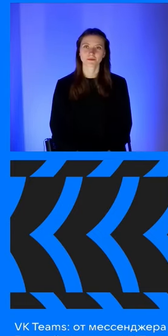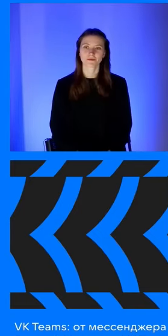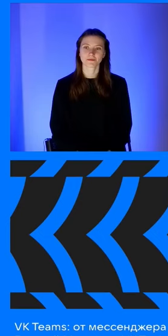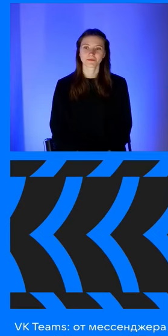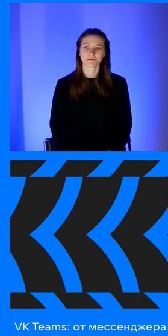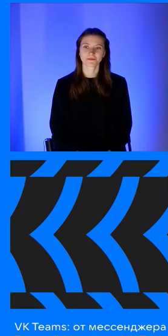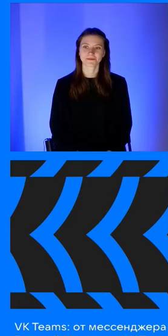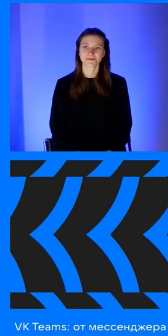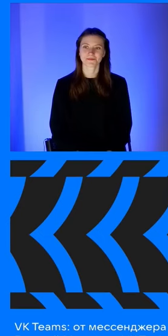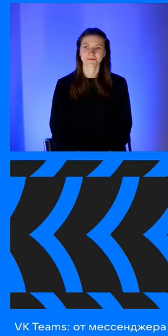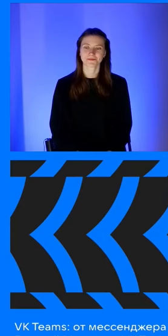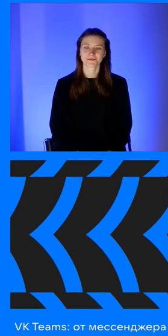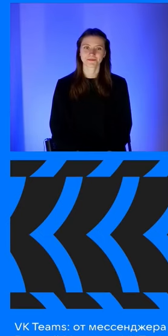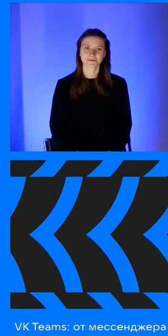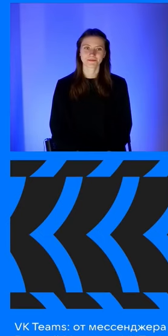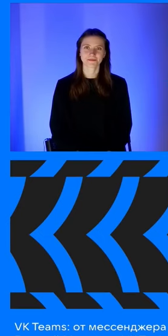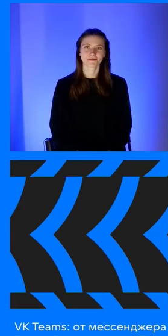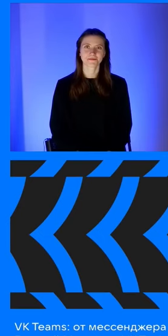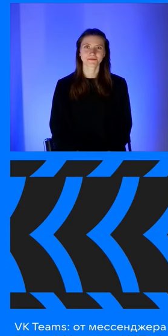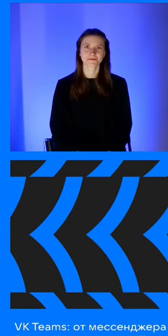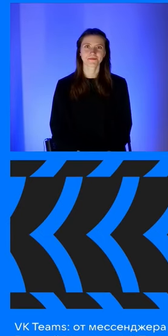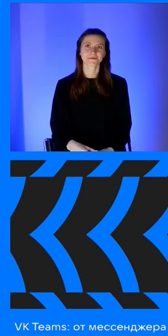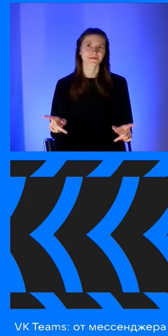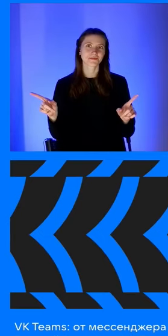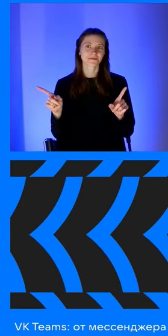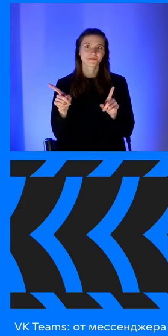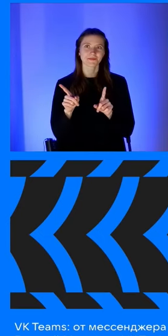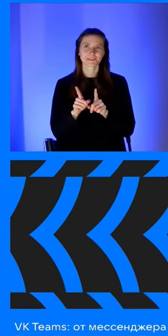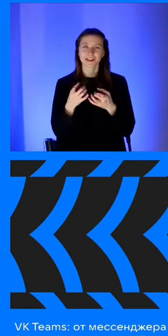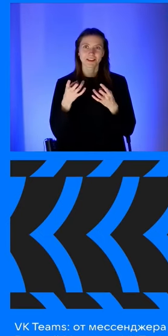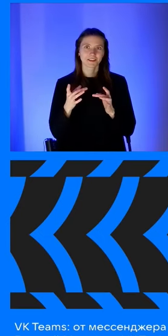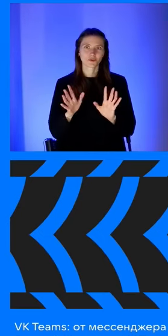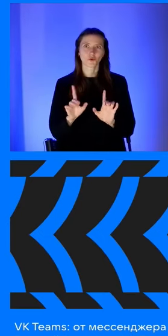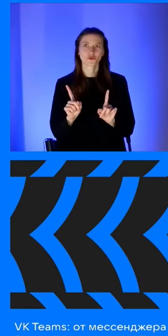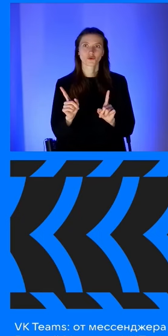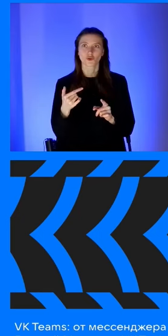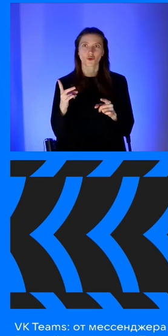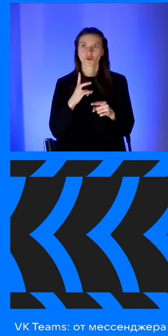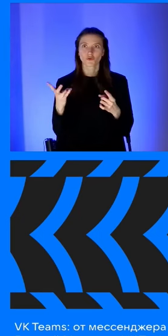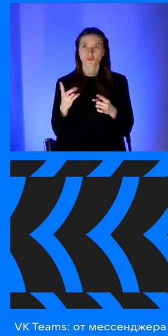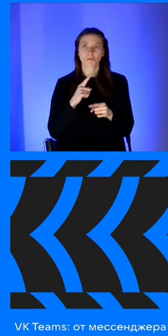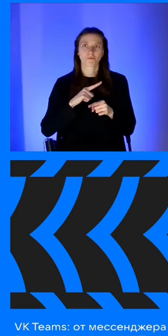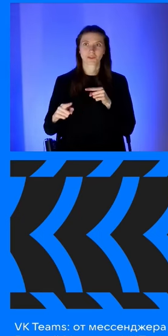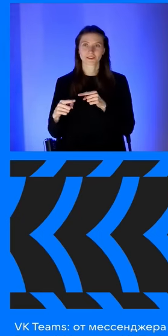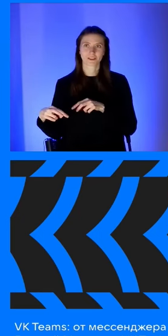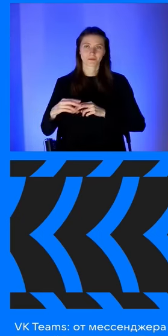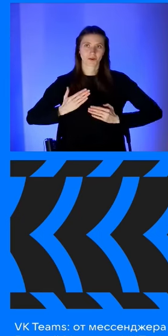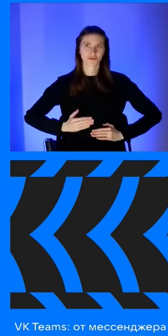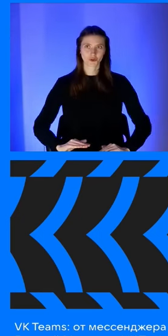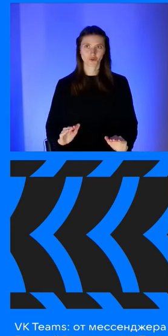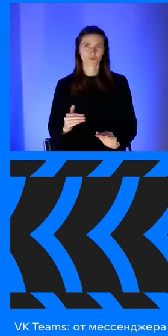Василий, наш модератор. Ну, знаете, в такой юбке не то, чтобы быстро можно вскочить на сцену. Большое спасибо,